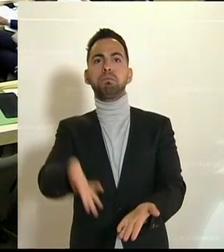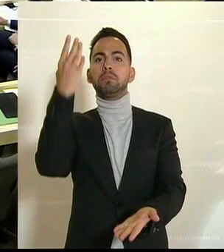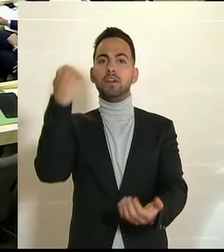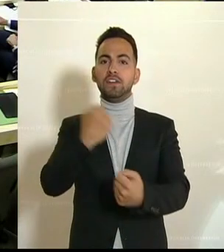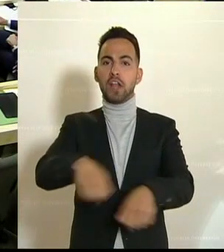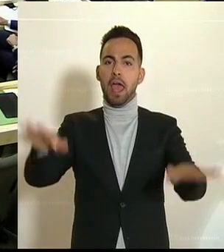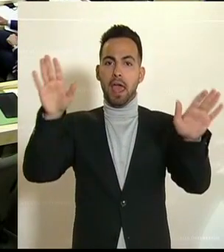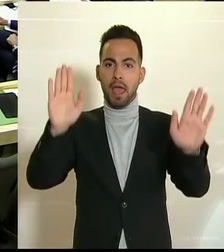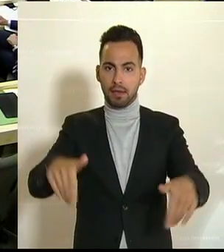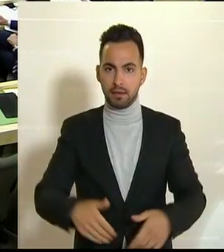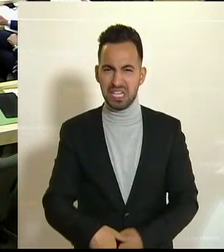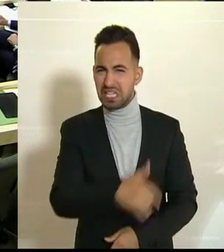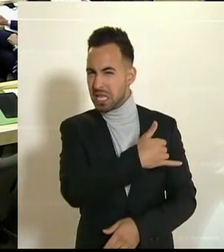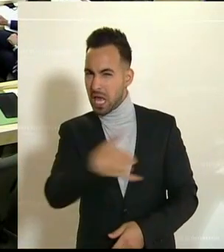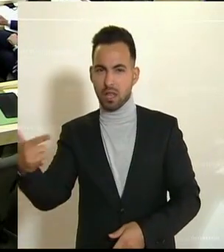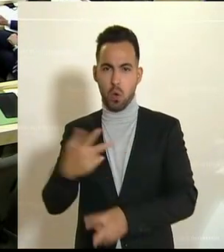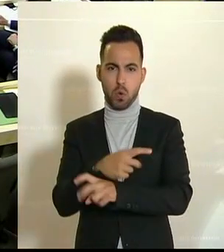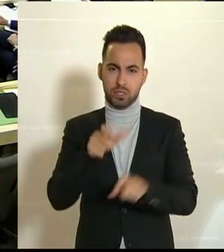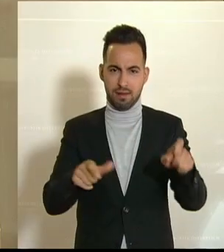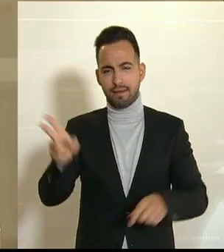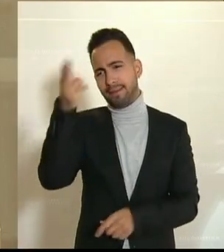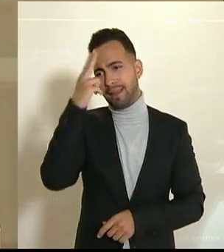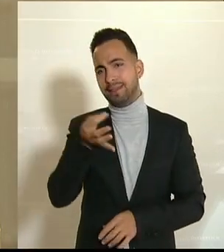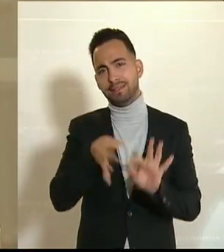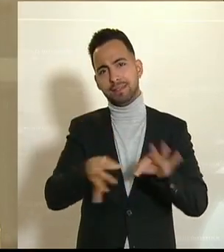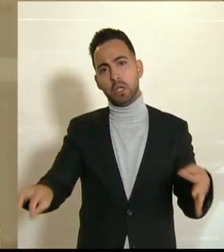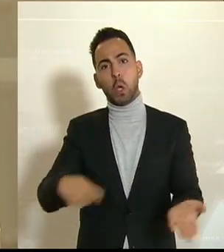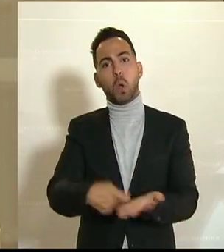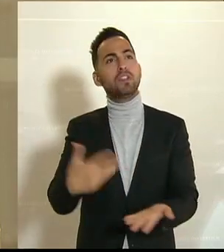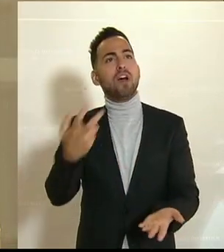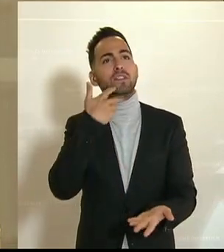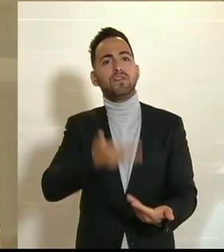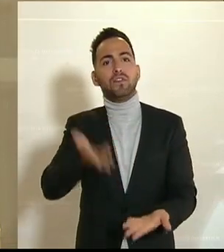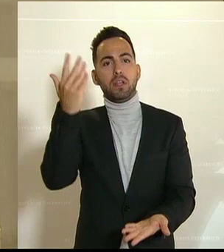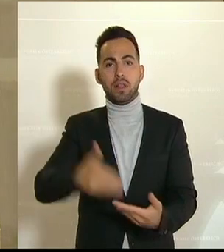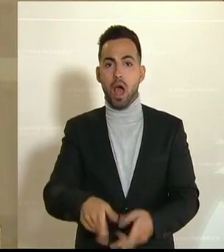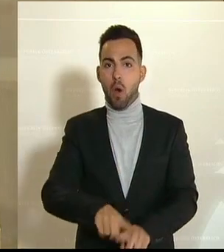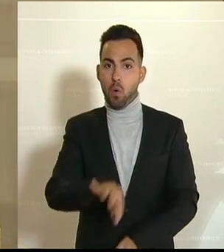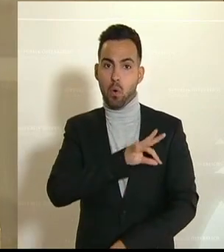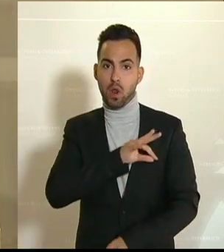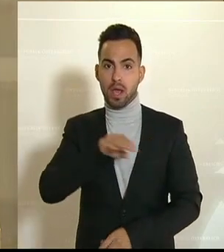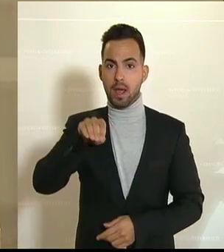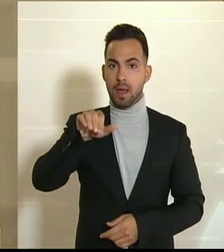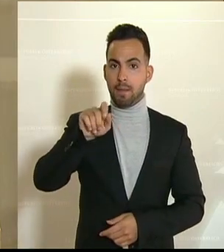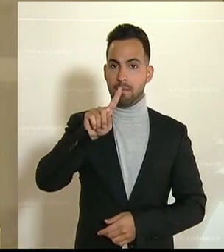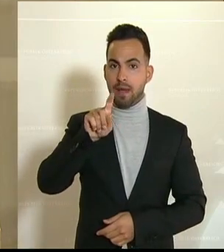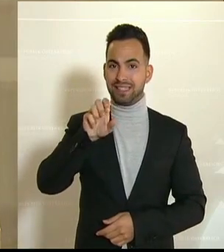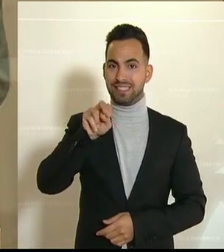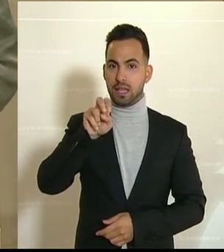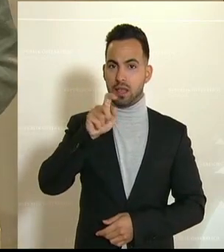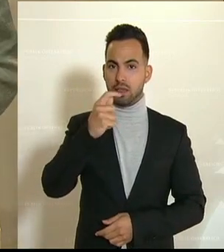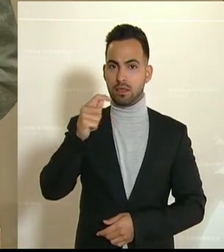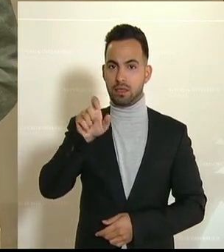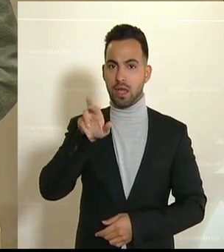Spruch kennt jeder Österreicher und jede Österreicherin. Und wir haben es schon richtig gehört vom Kollegen Matznetter. Warum haben Sie sich eigentlich